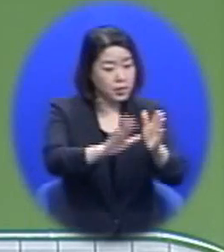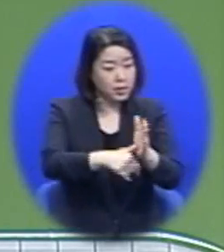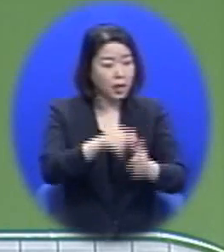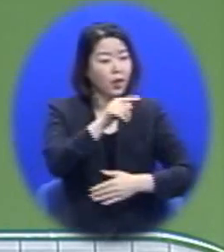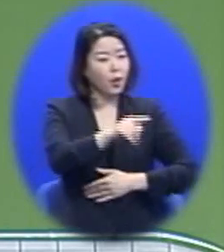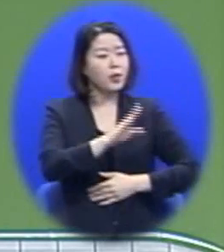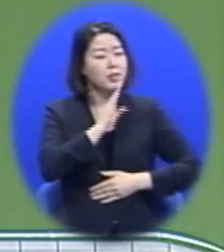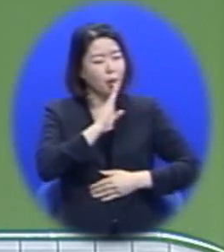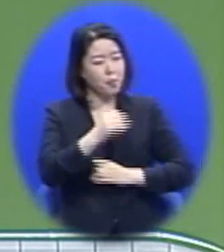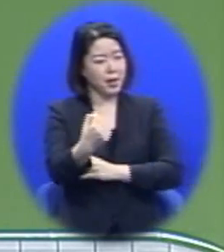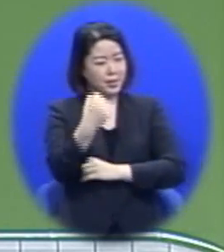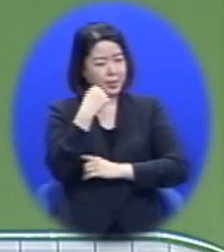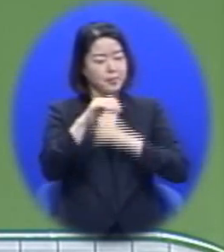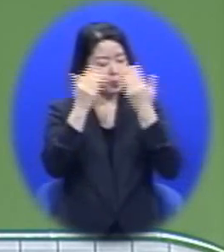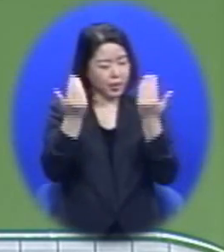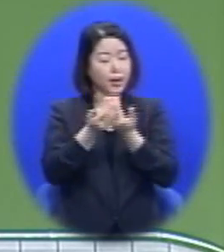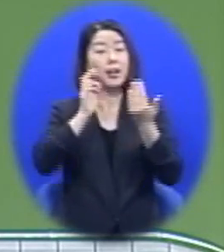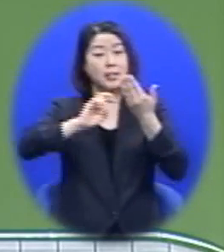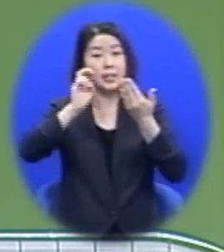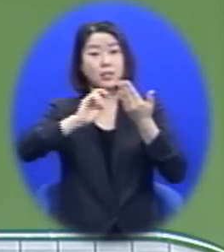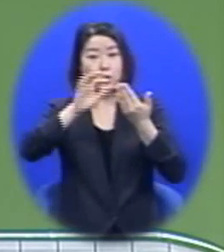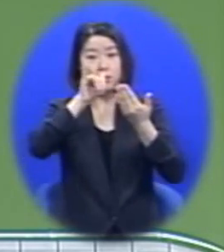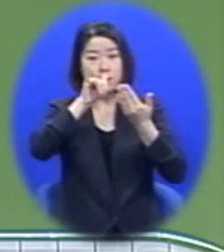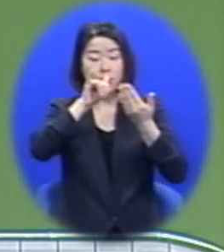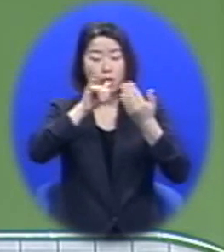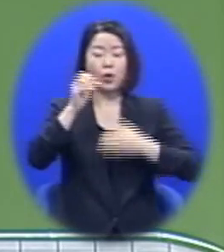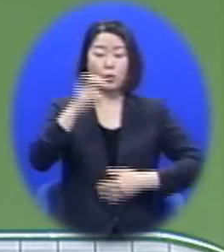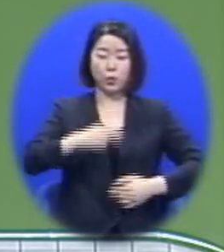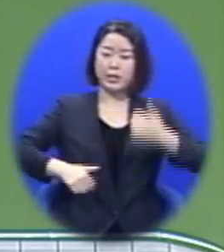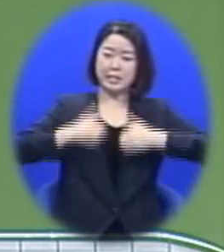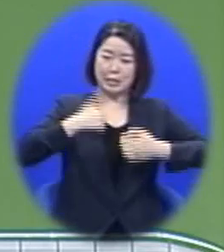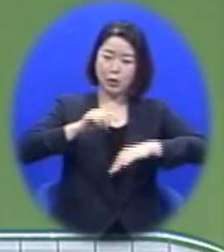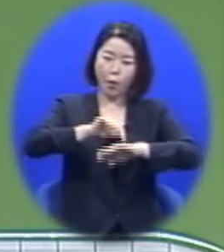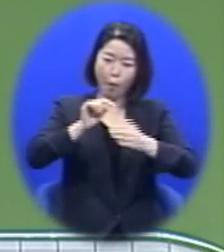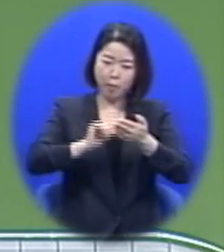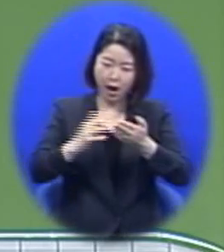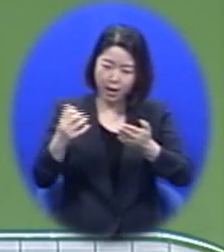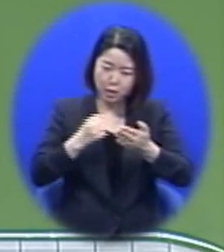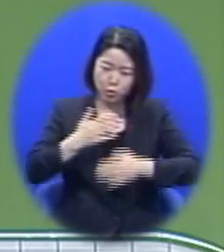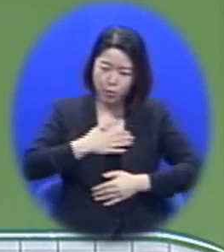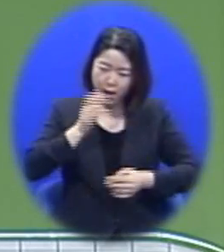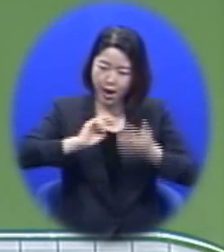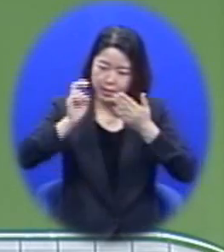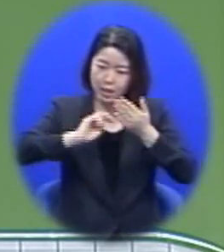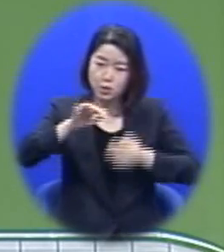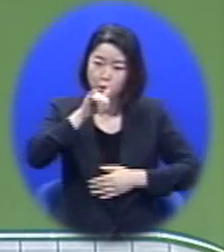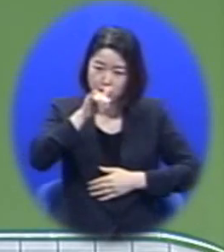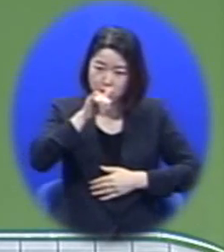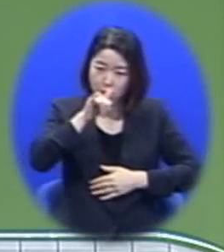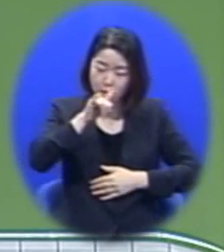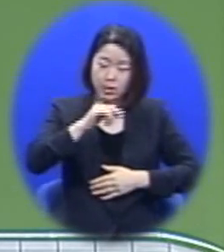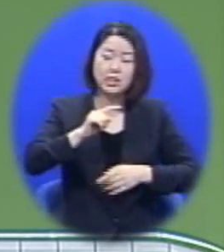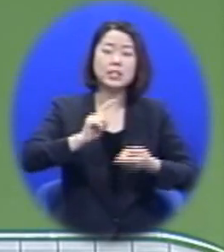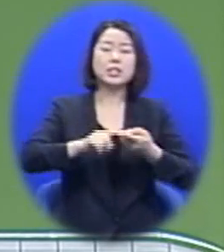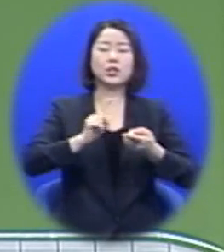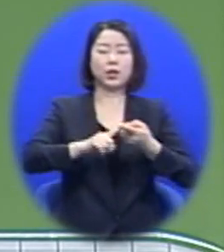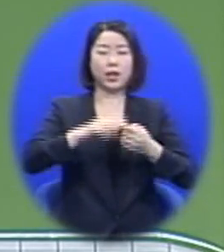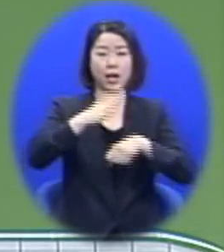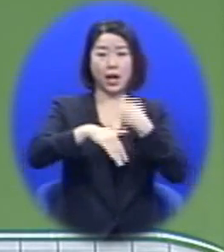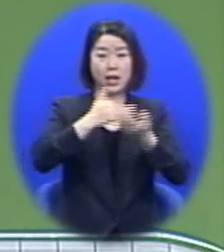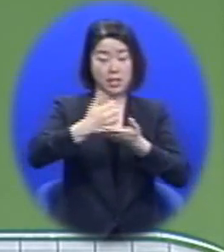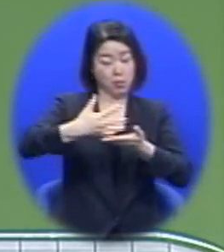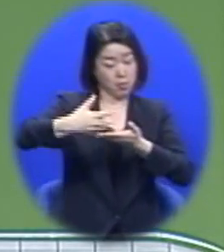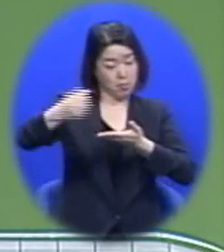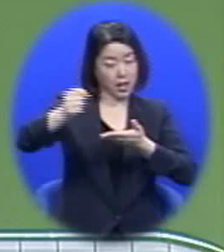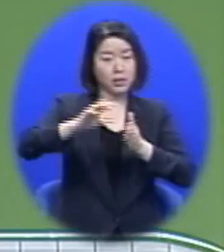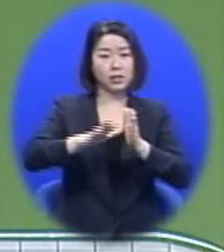정말 힘을 다하여 나를 찬송하는구나, 즐거운 마음으로 나를 찬송하는구나, 하나님이 그렇게 받으실 때 예배를